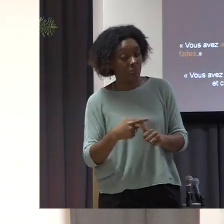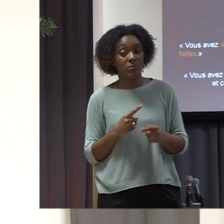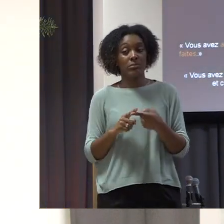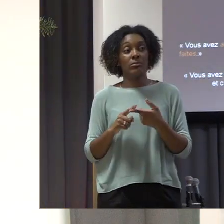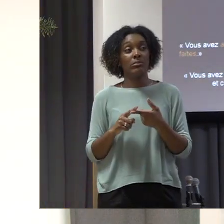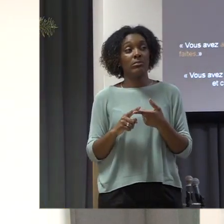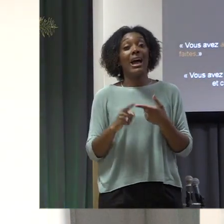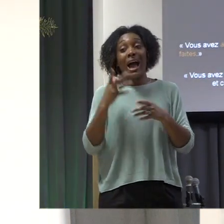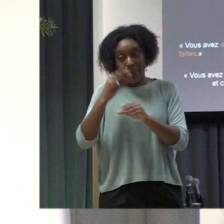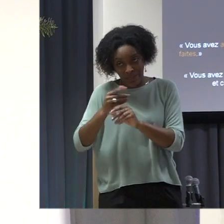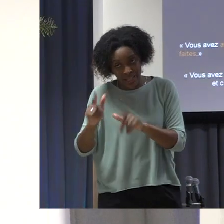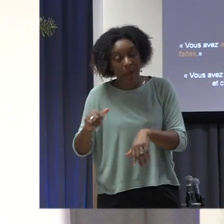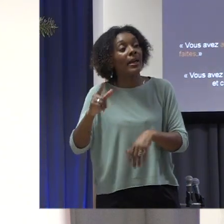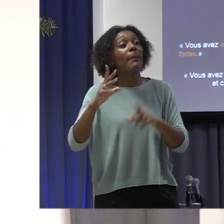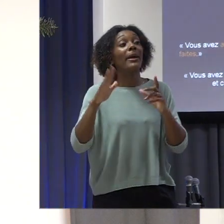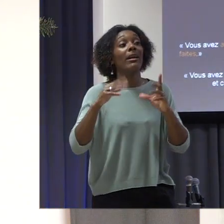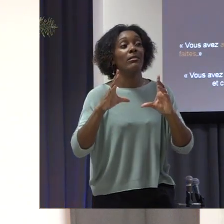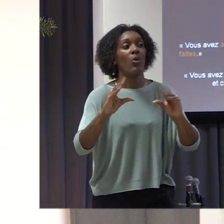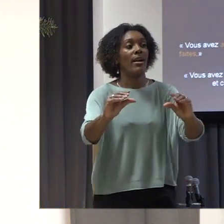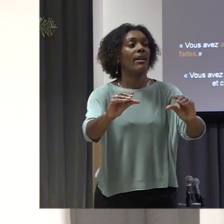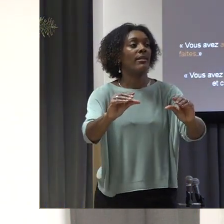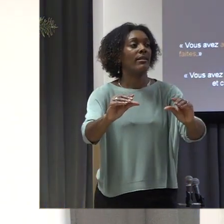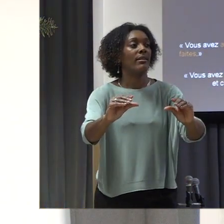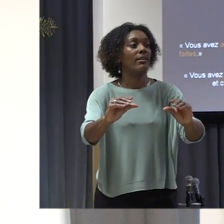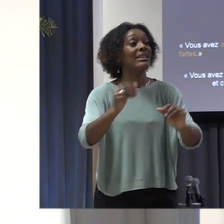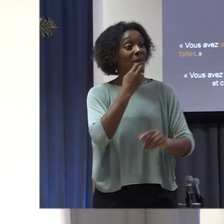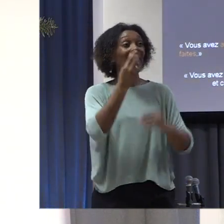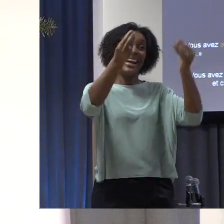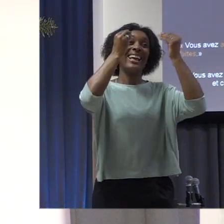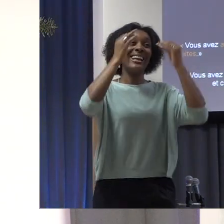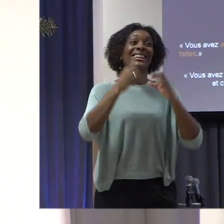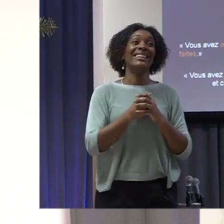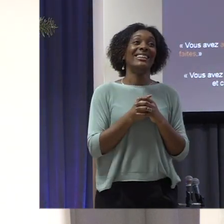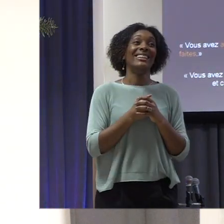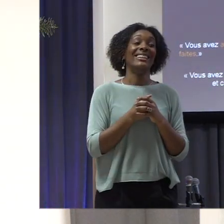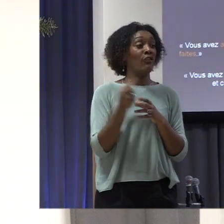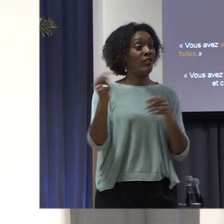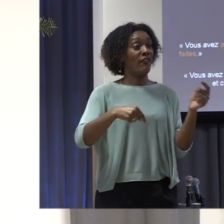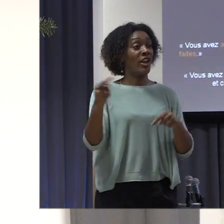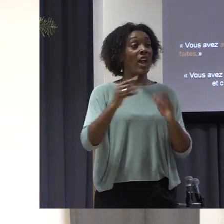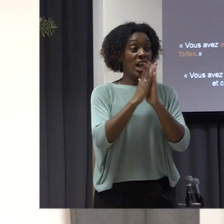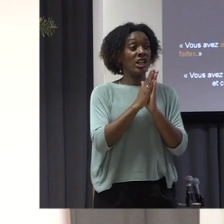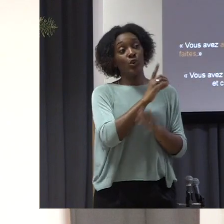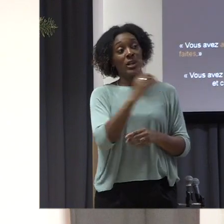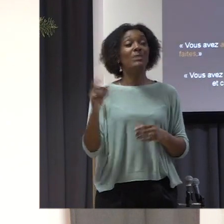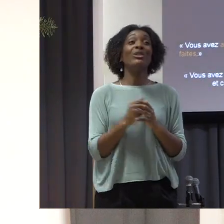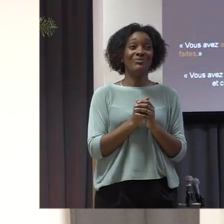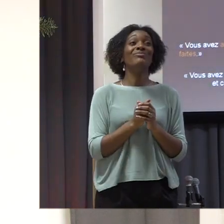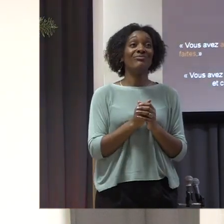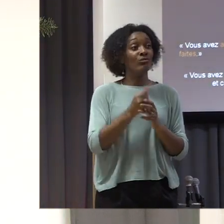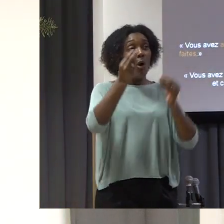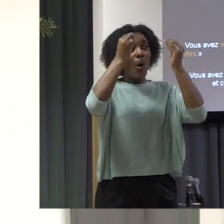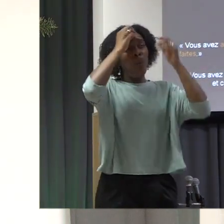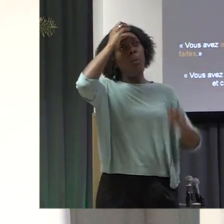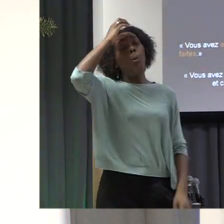mais ils ont mis en application. Eh oui, parce que ce n'est pas le tout de venir à l'église. On peut avoir une tête